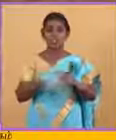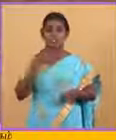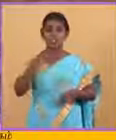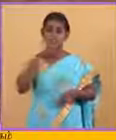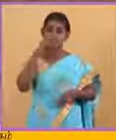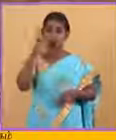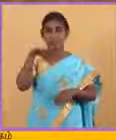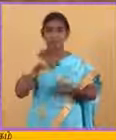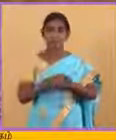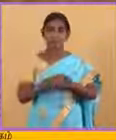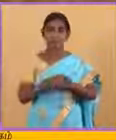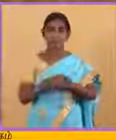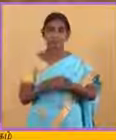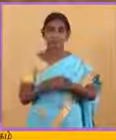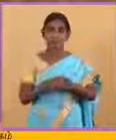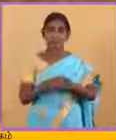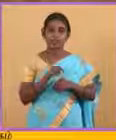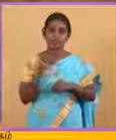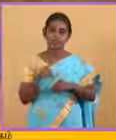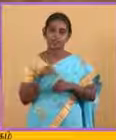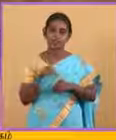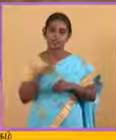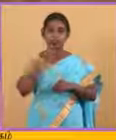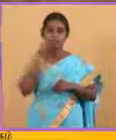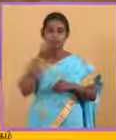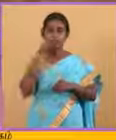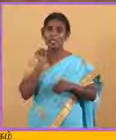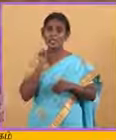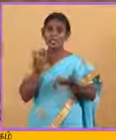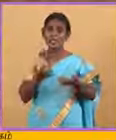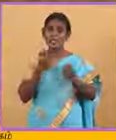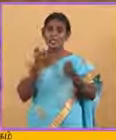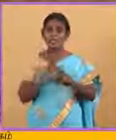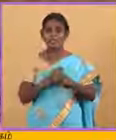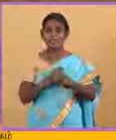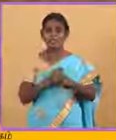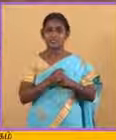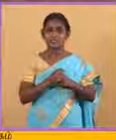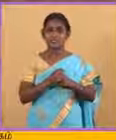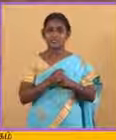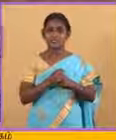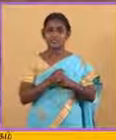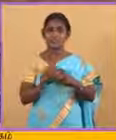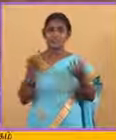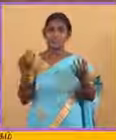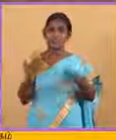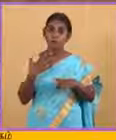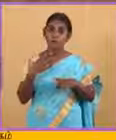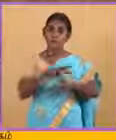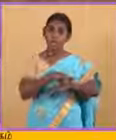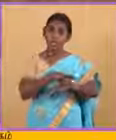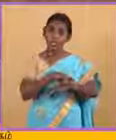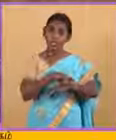செல்வங்களே. சரி, இந்த பெருமையை நம்மளுக்கு எப்படி கிடச்சிச்சு அப்படின்னு கேட்டால், புதிய இலக்கங்கள் தோன்றி புதிய